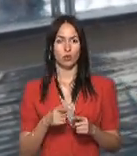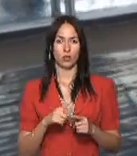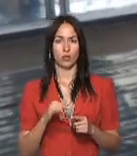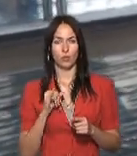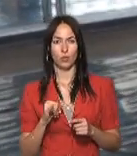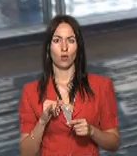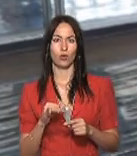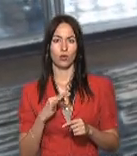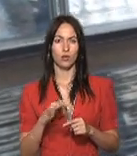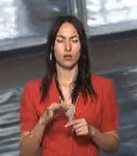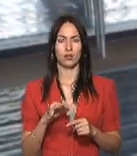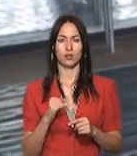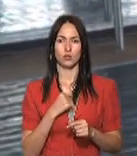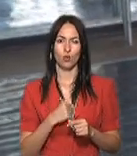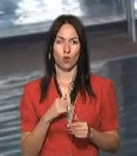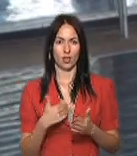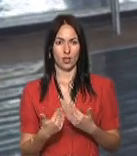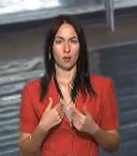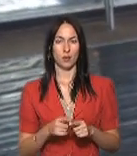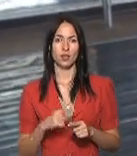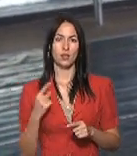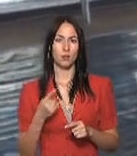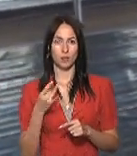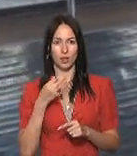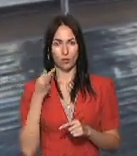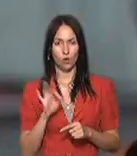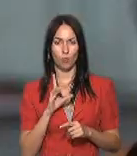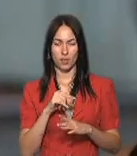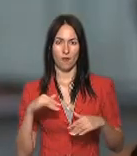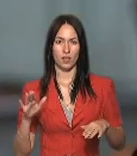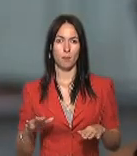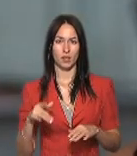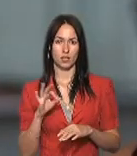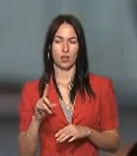зваблива, зла Оділія. Для мене це буде перший досвід у «Лебединому озері».